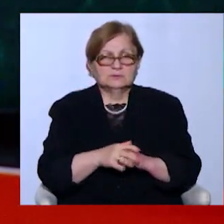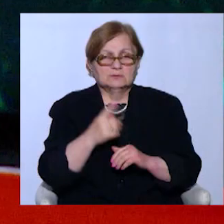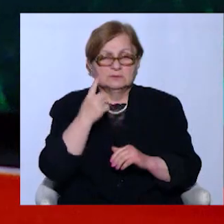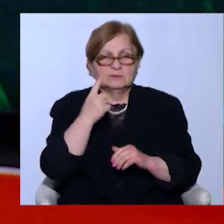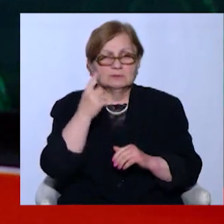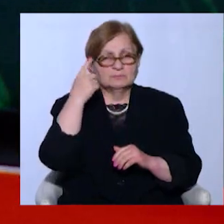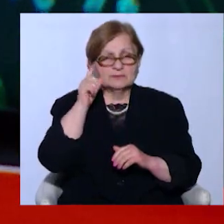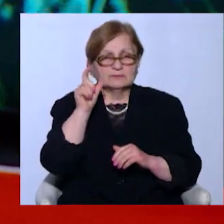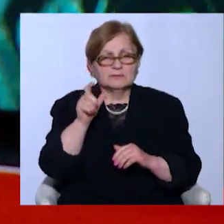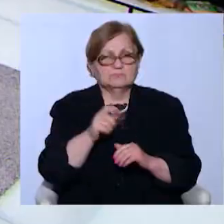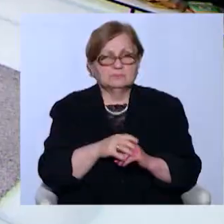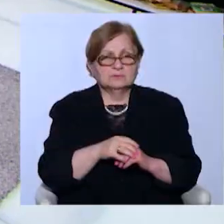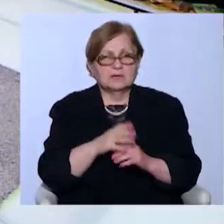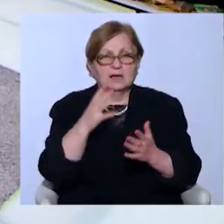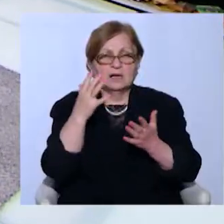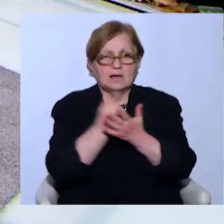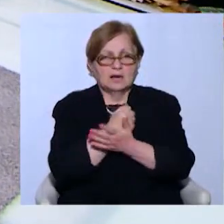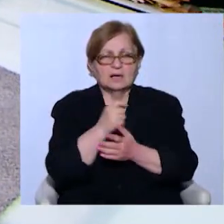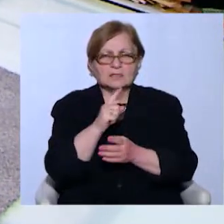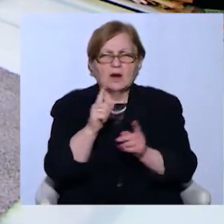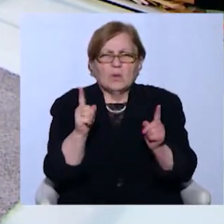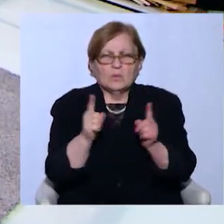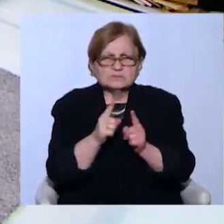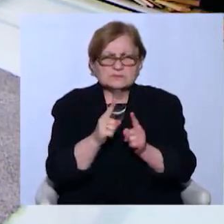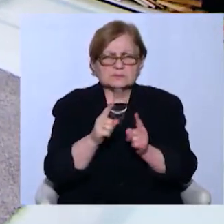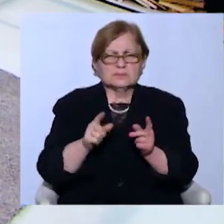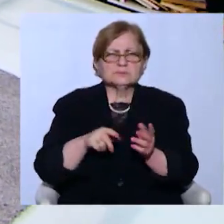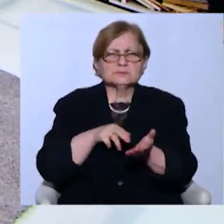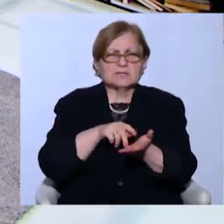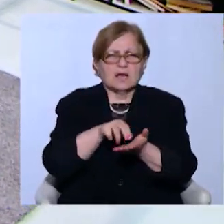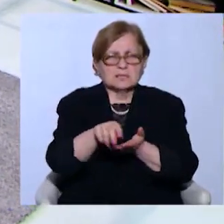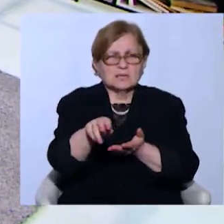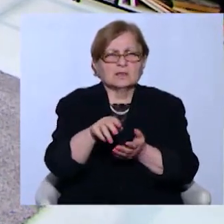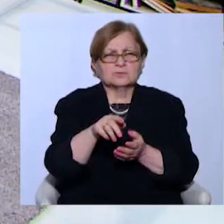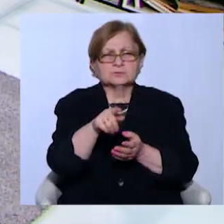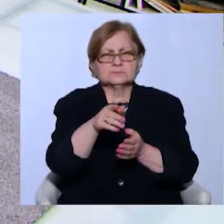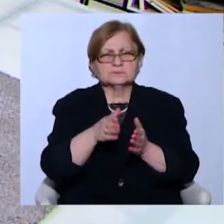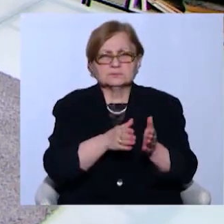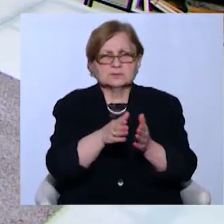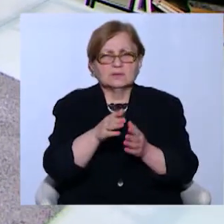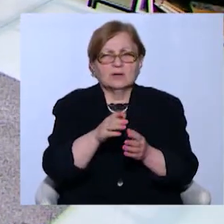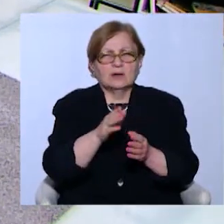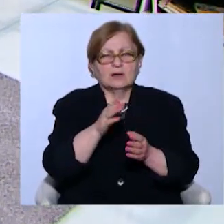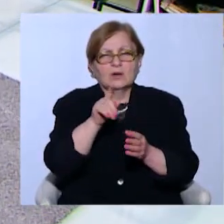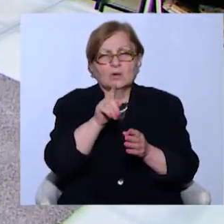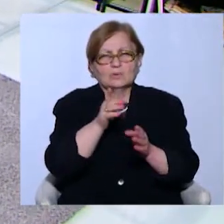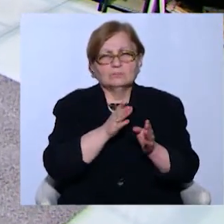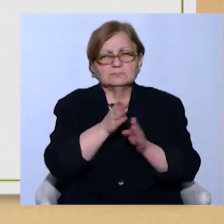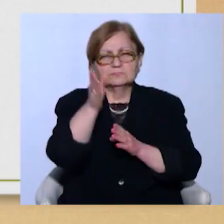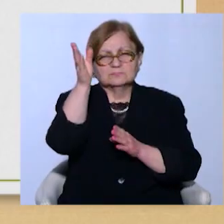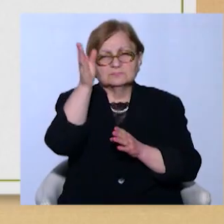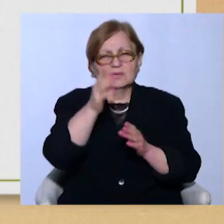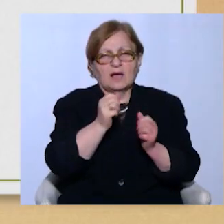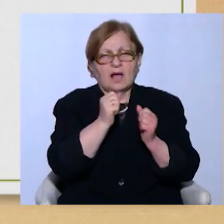პირველი ამოცანა ასეთია: იპოვეთ რა უმცირესი მანძილი უნდა გაიაროს ჭიანჭველამ კუბის ზედაპირზე, რომ დიაგონალის აბოლოდან